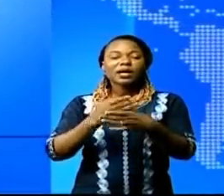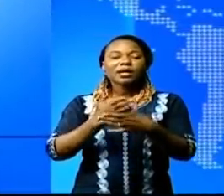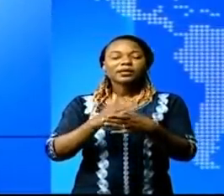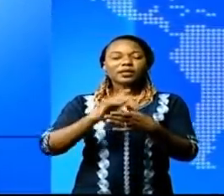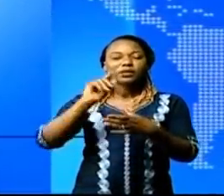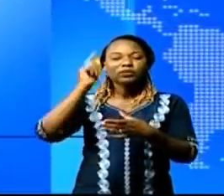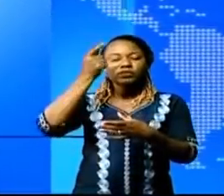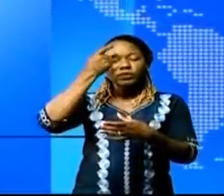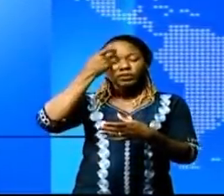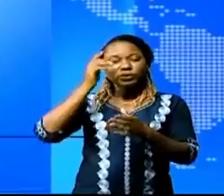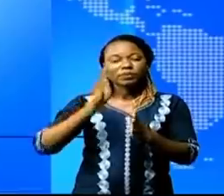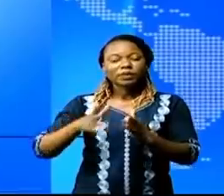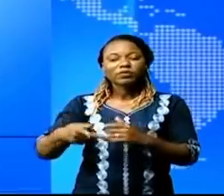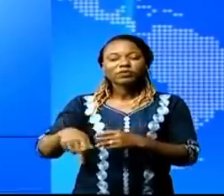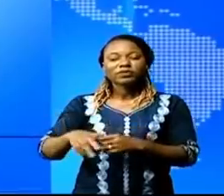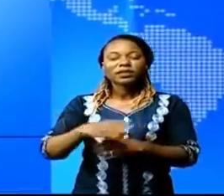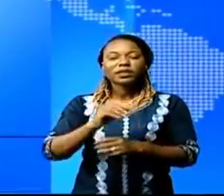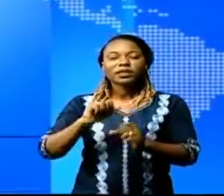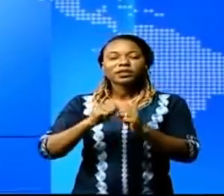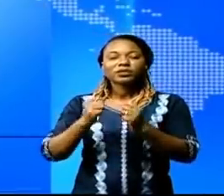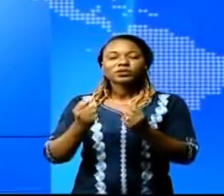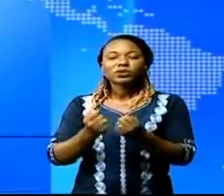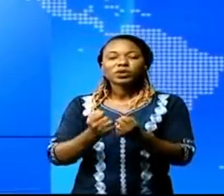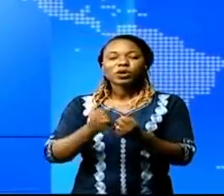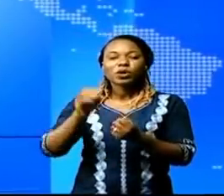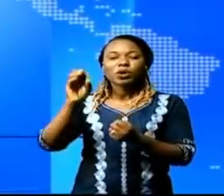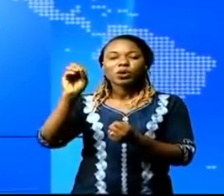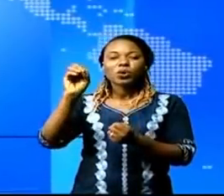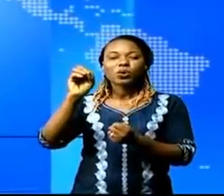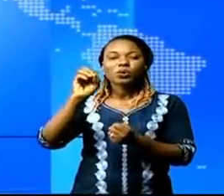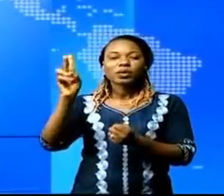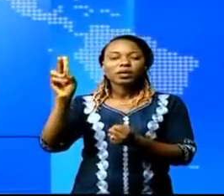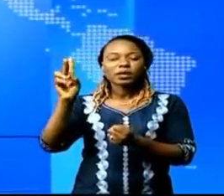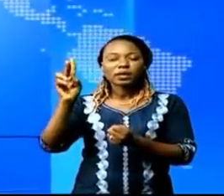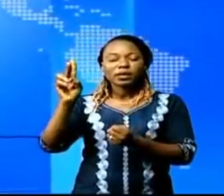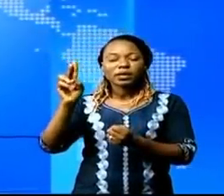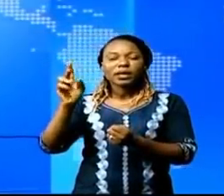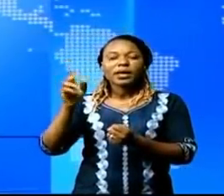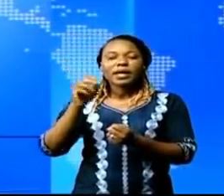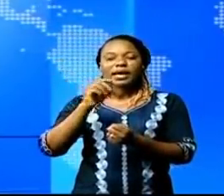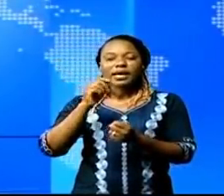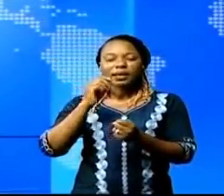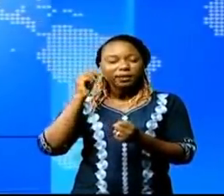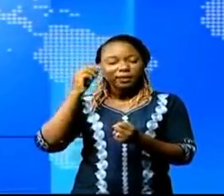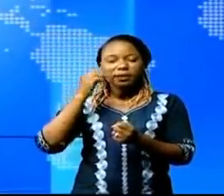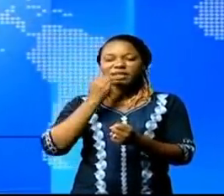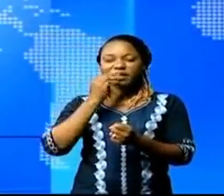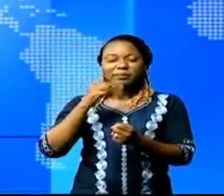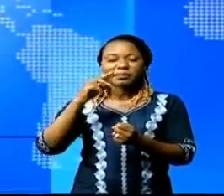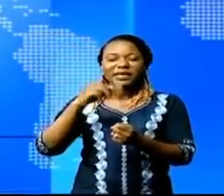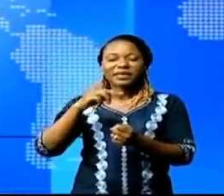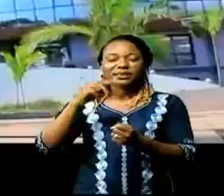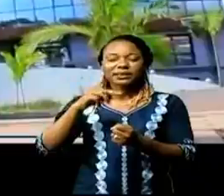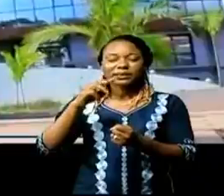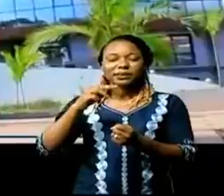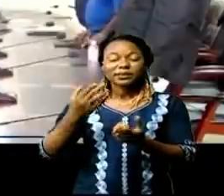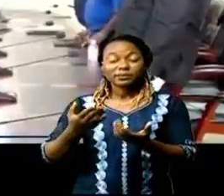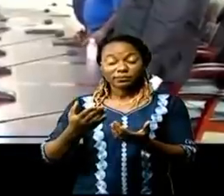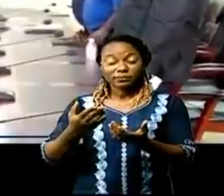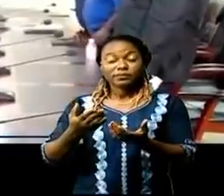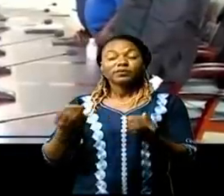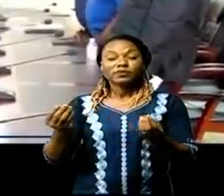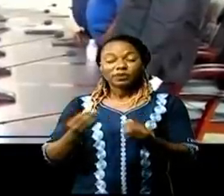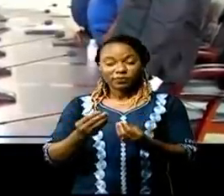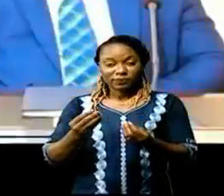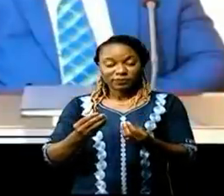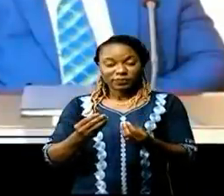gouvernement provincial et la société Okplast dans le cadre du projet Kinbopeto. Cette convention